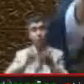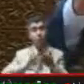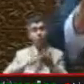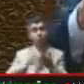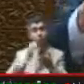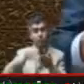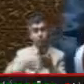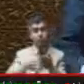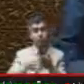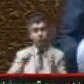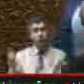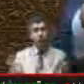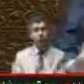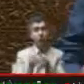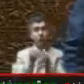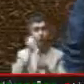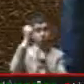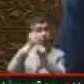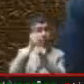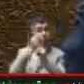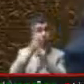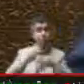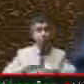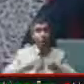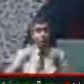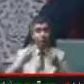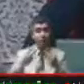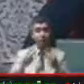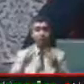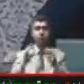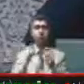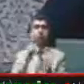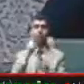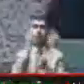لمواكبة الإصلاحات الكبرى التي انطلقت؟ شكرا جزيلا سيد المستشار.